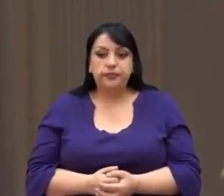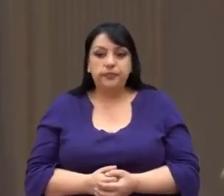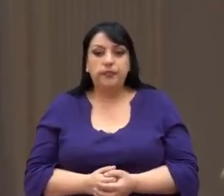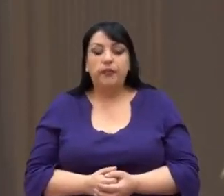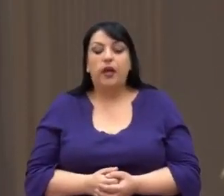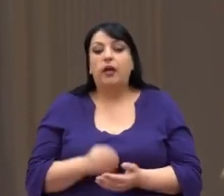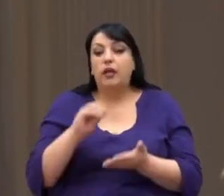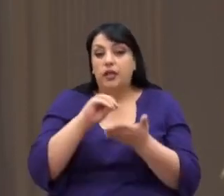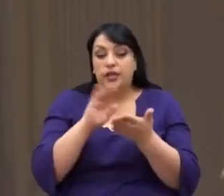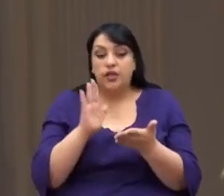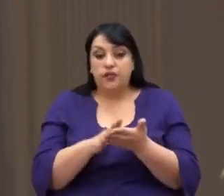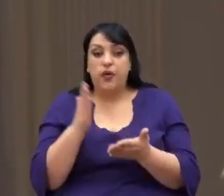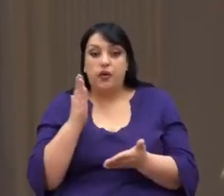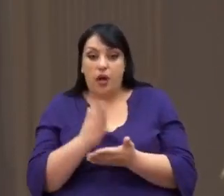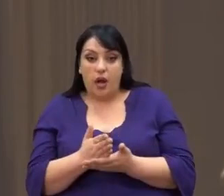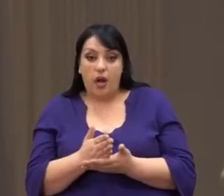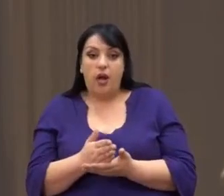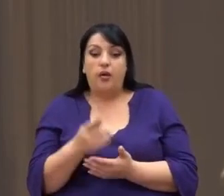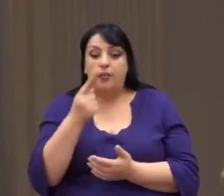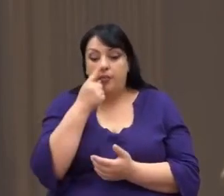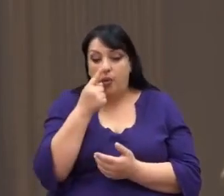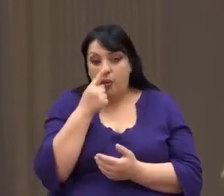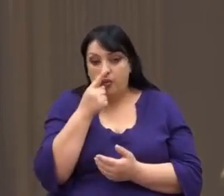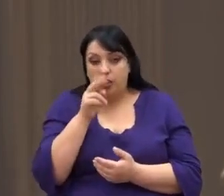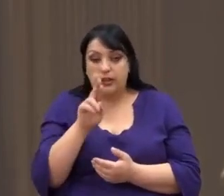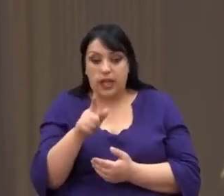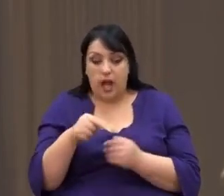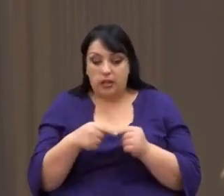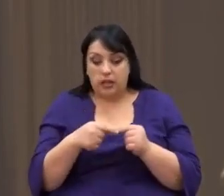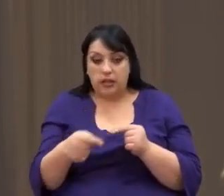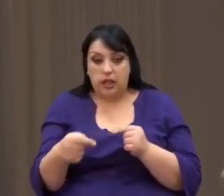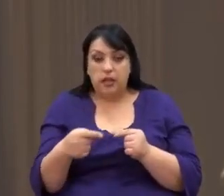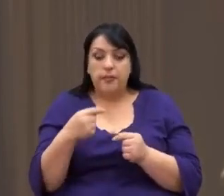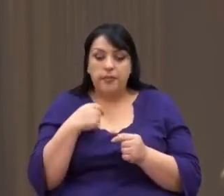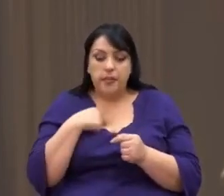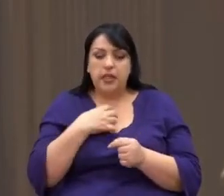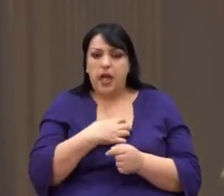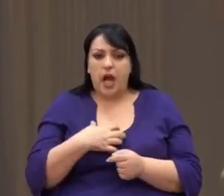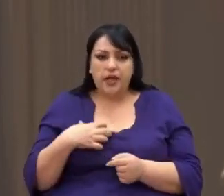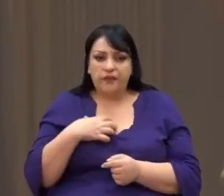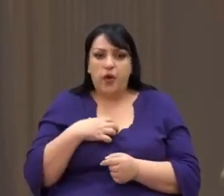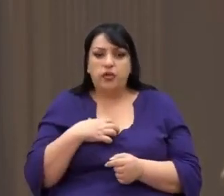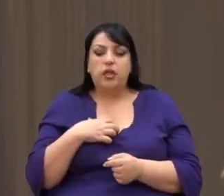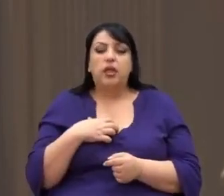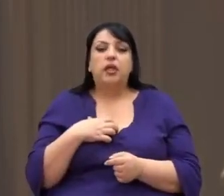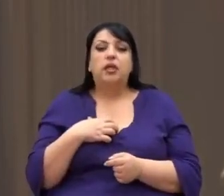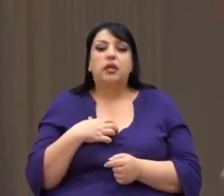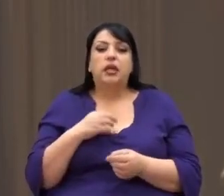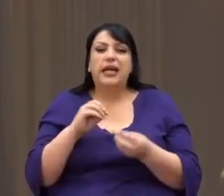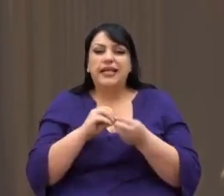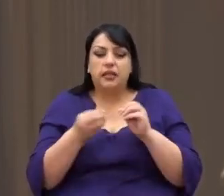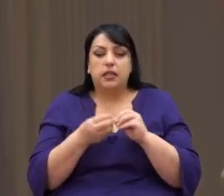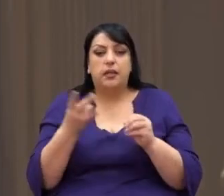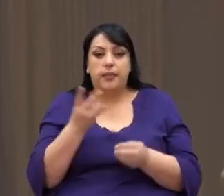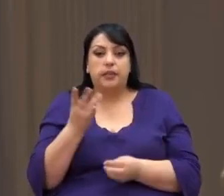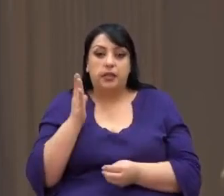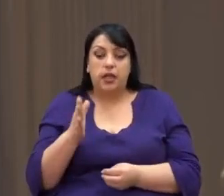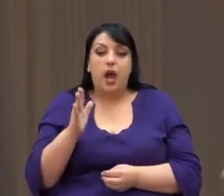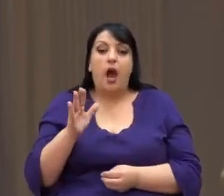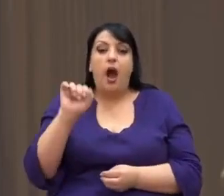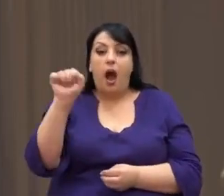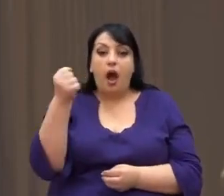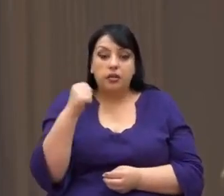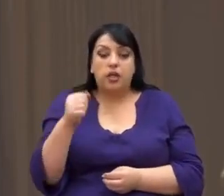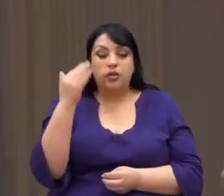Մասնավորապես նշվում է, մոտակա տարիներին մեր գլխավոր խնդիրը պետք է լինի, խնդրում եմ ուշադրություն, Արցախի